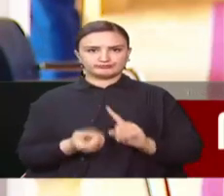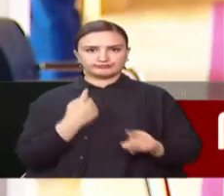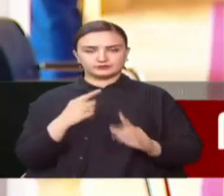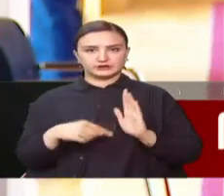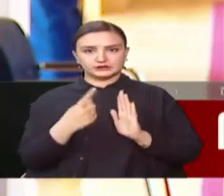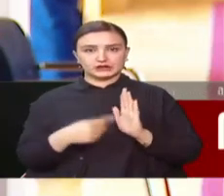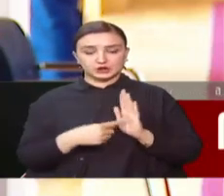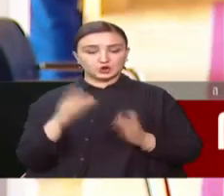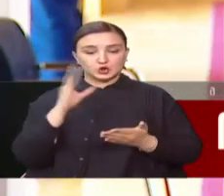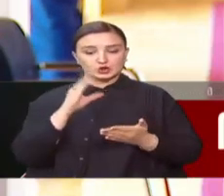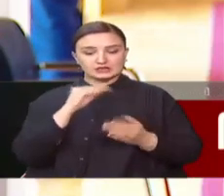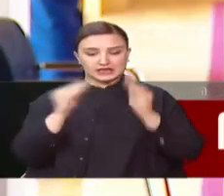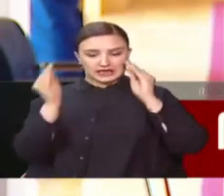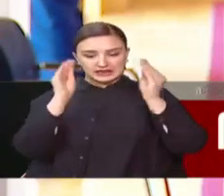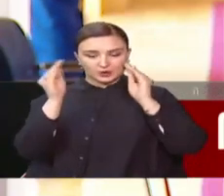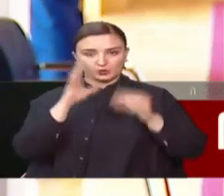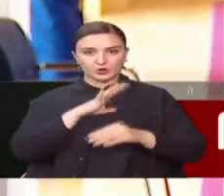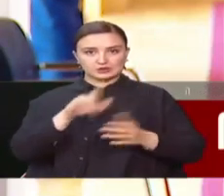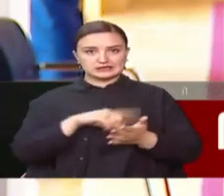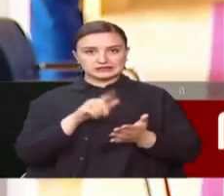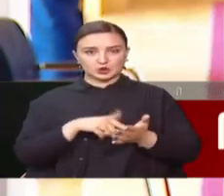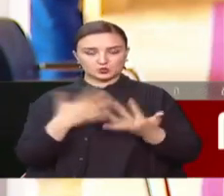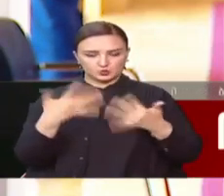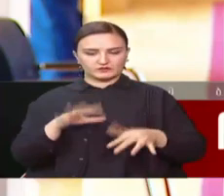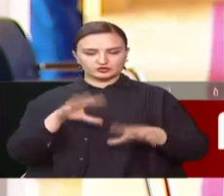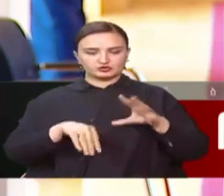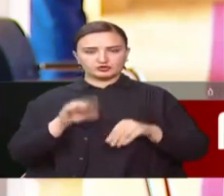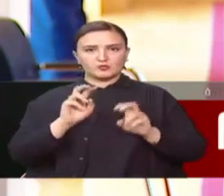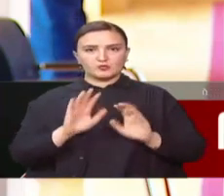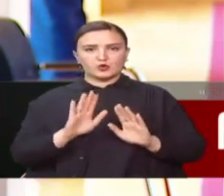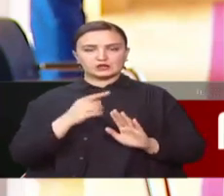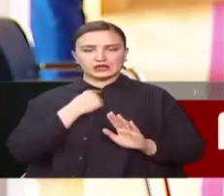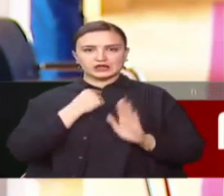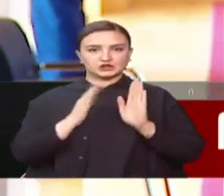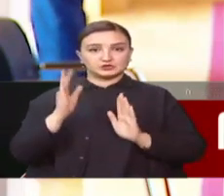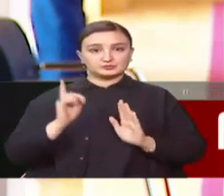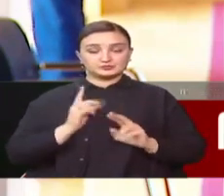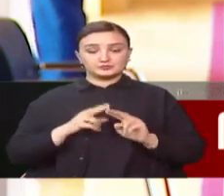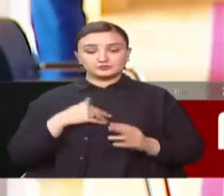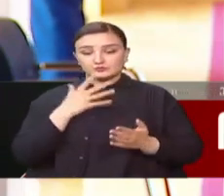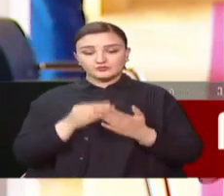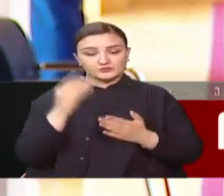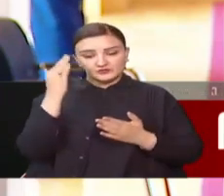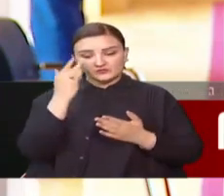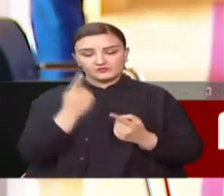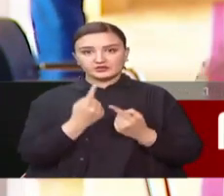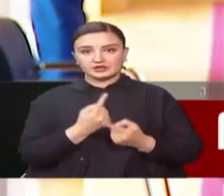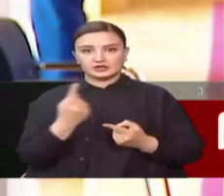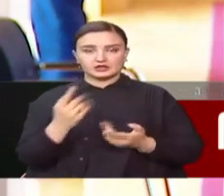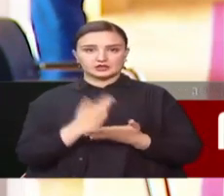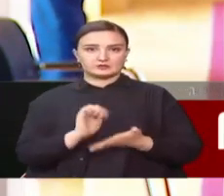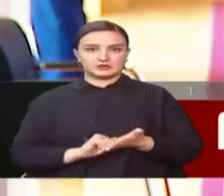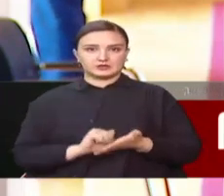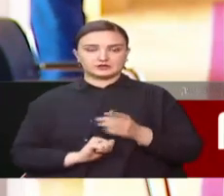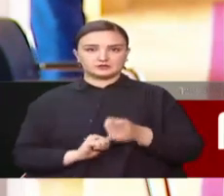Сакит Хилусец, Канхилули, Сакит Хилукода, практикуют ход Кенчис Класселу Дебута, там чем из армодгенит, и тадер тирамарис